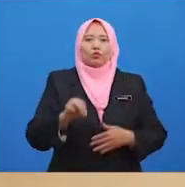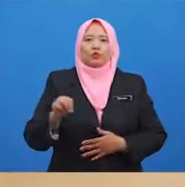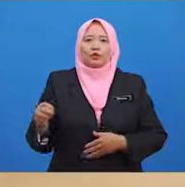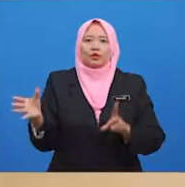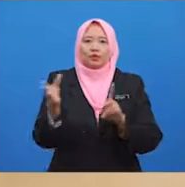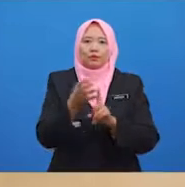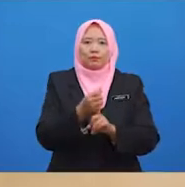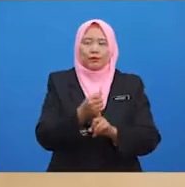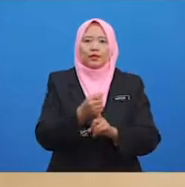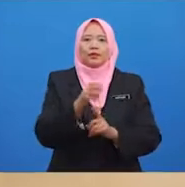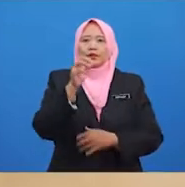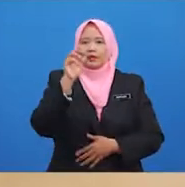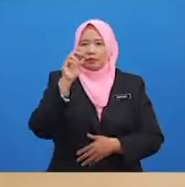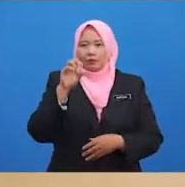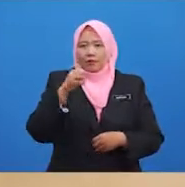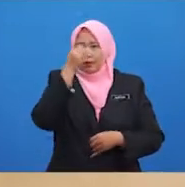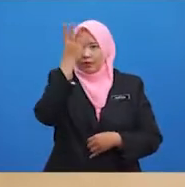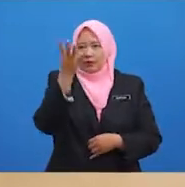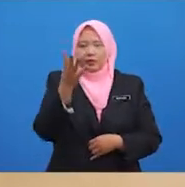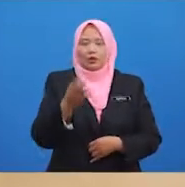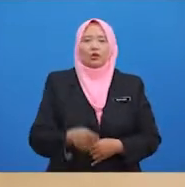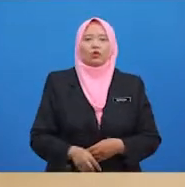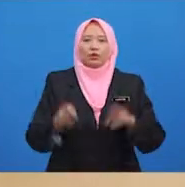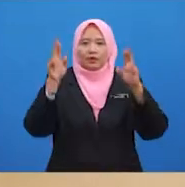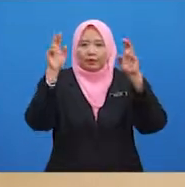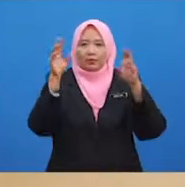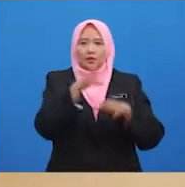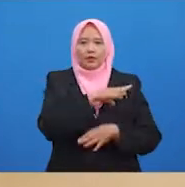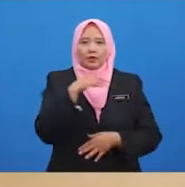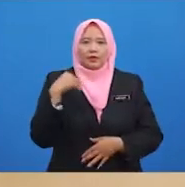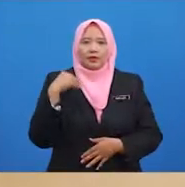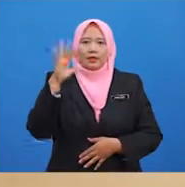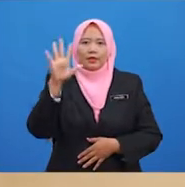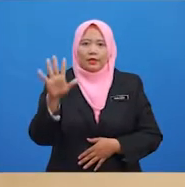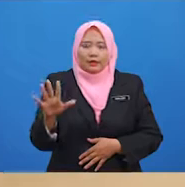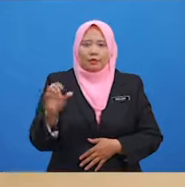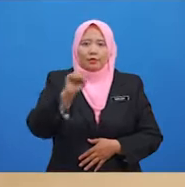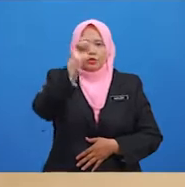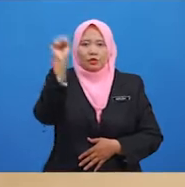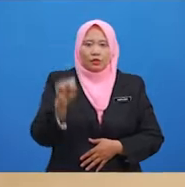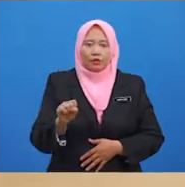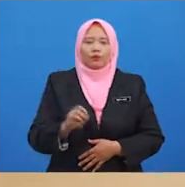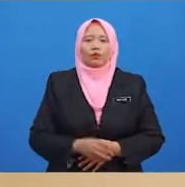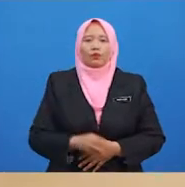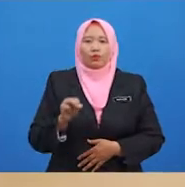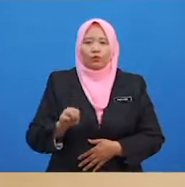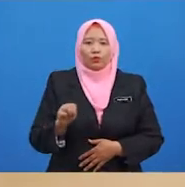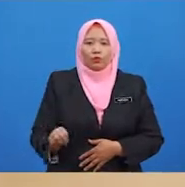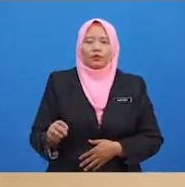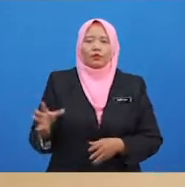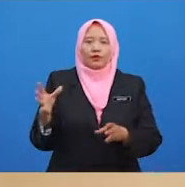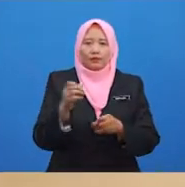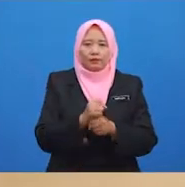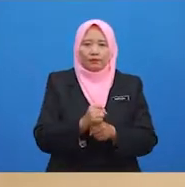sekurang-kurangnya 5 persoalan yang terdapat dalam sajak. Ketiga, murid dapat menyatakan